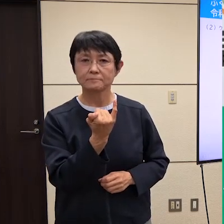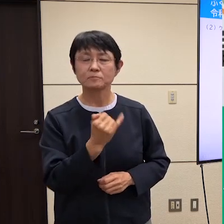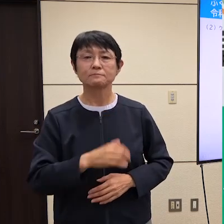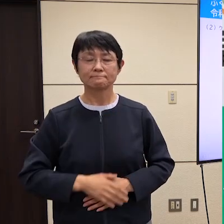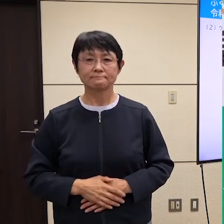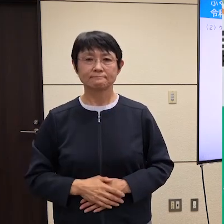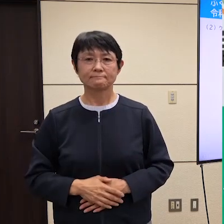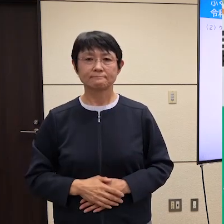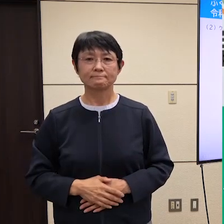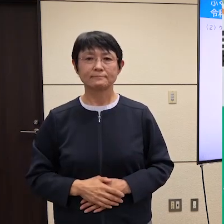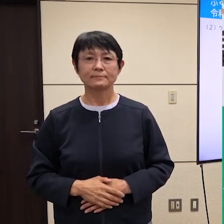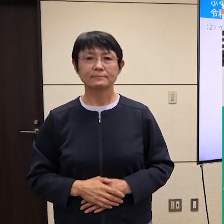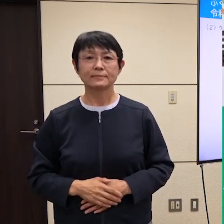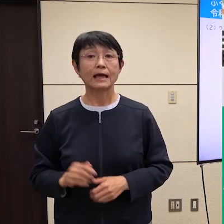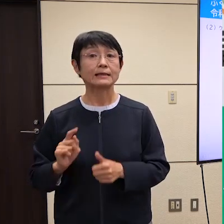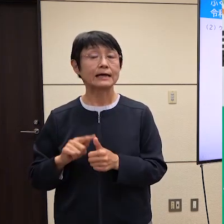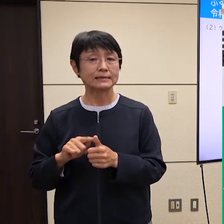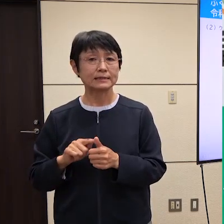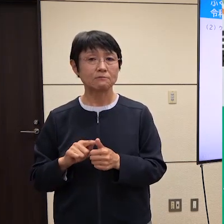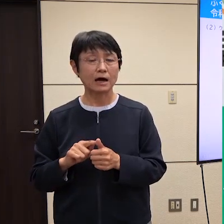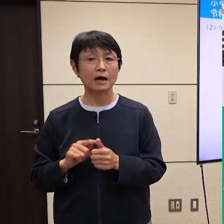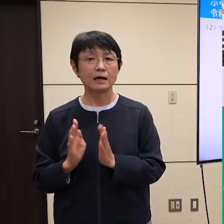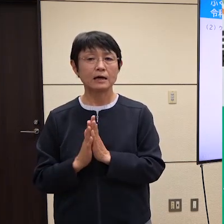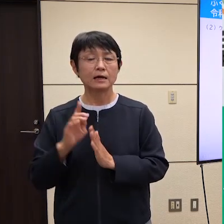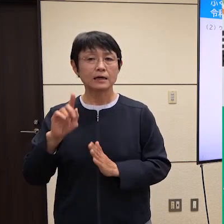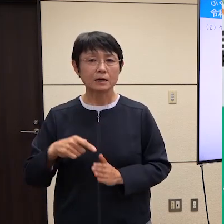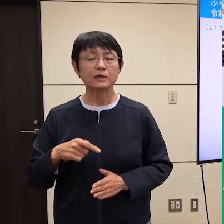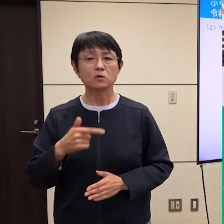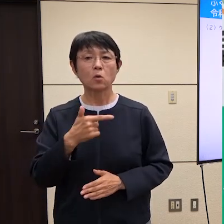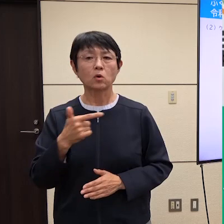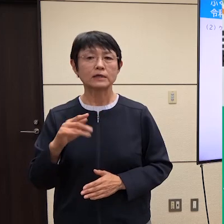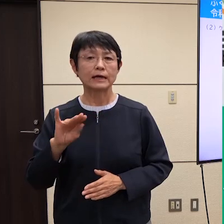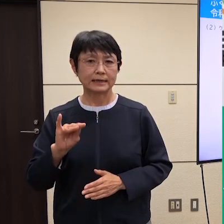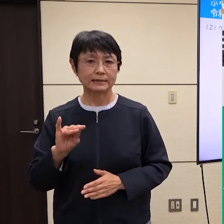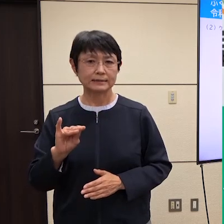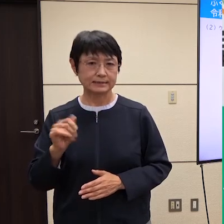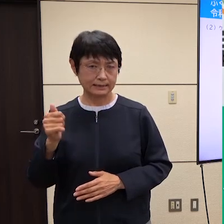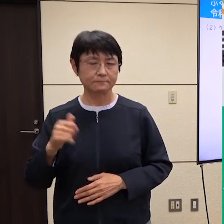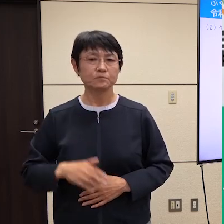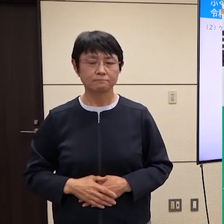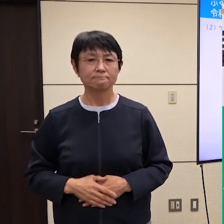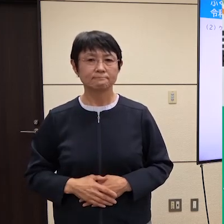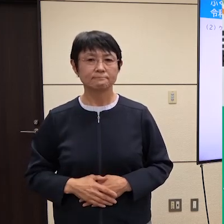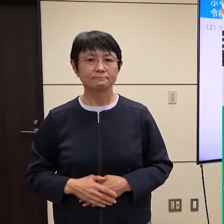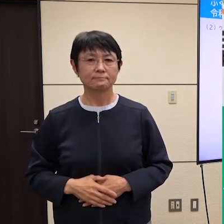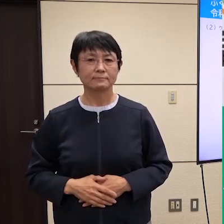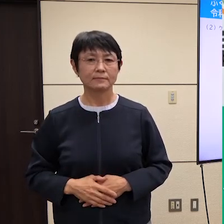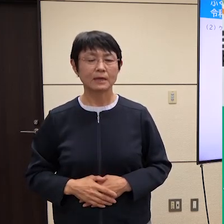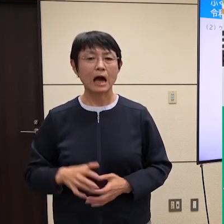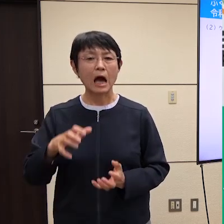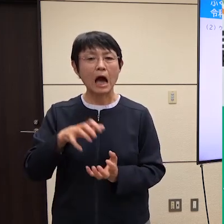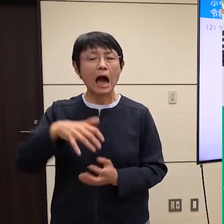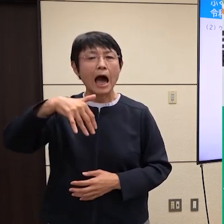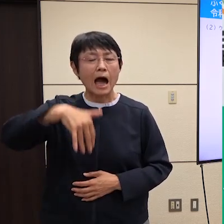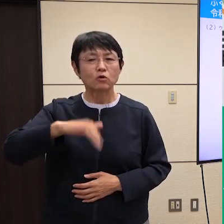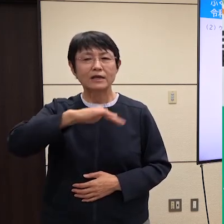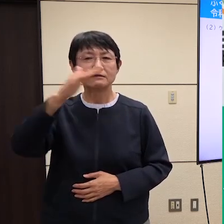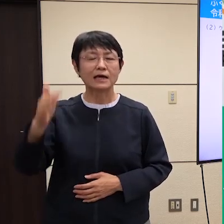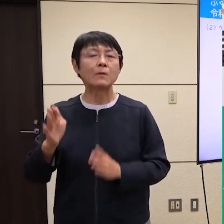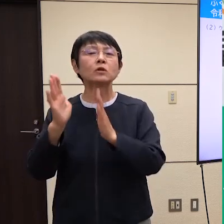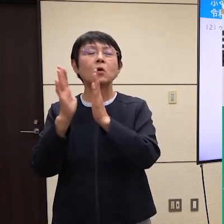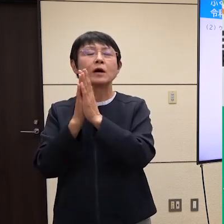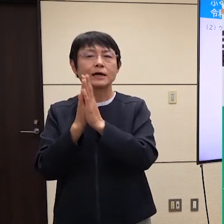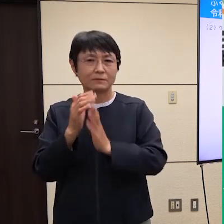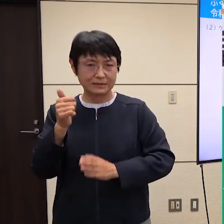ね。それから男性では、神野大地さん、箱根の山の神でありますが、こちらに